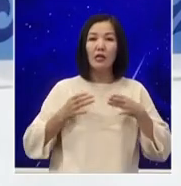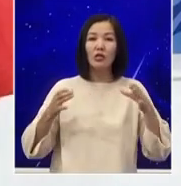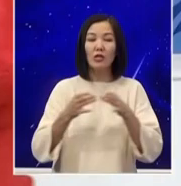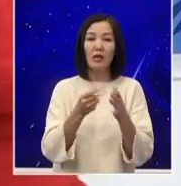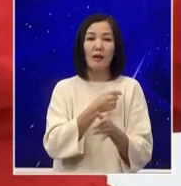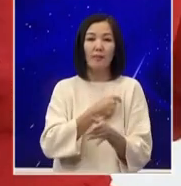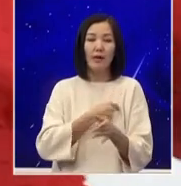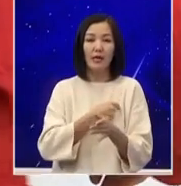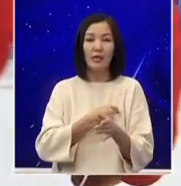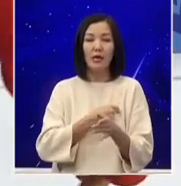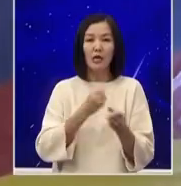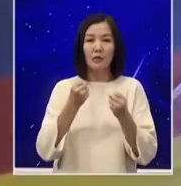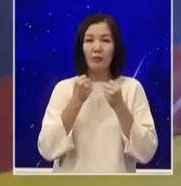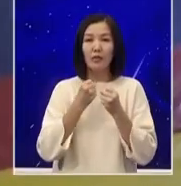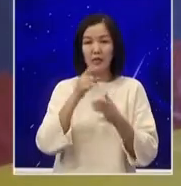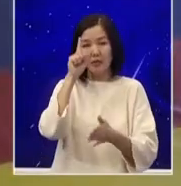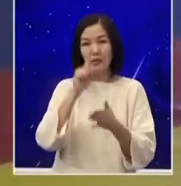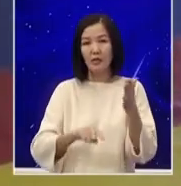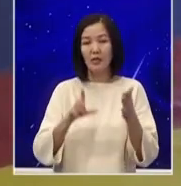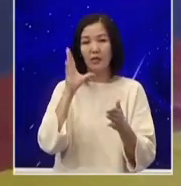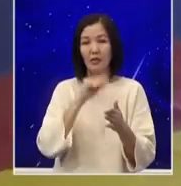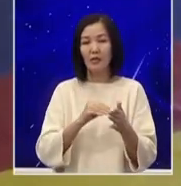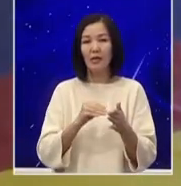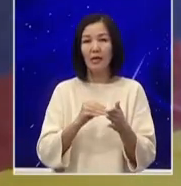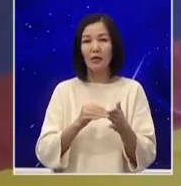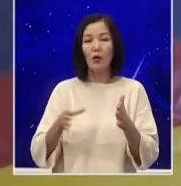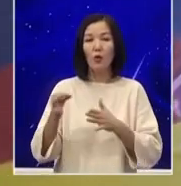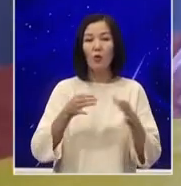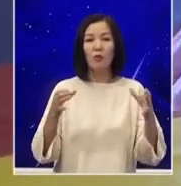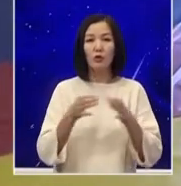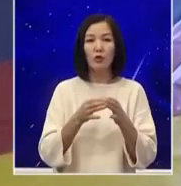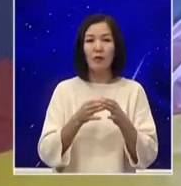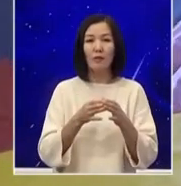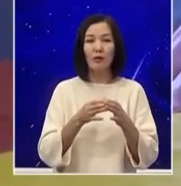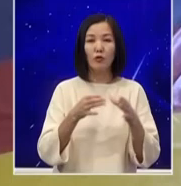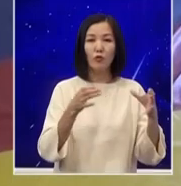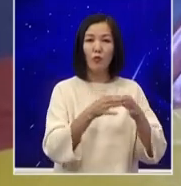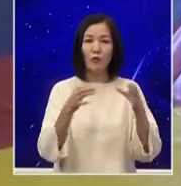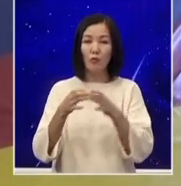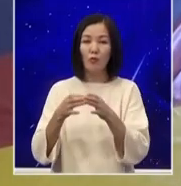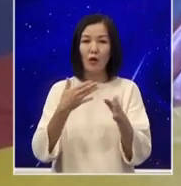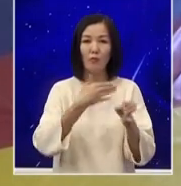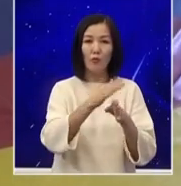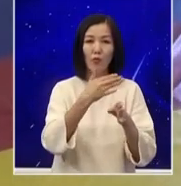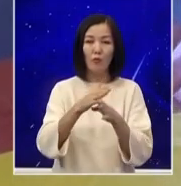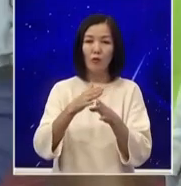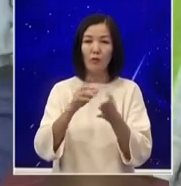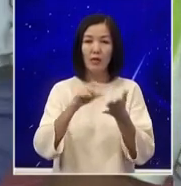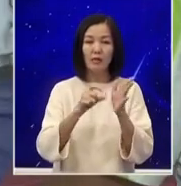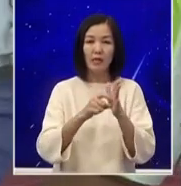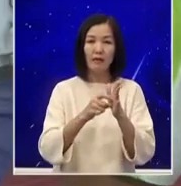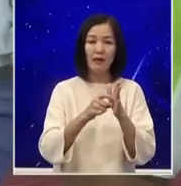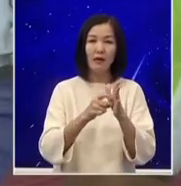бапкер шәкірттерінің бабынан таймағандығын айтады. Облыс құрамасын бірнеше топқа бөліп, кезегімен залда жаттықтырады.